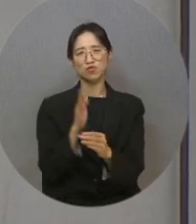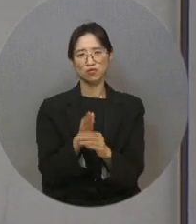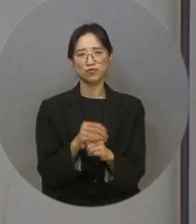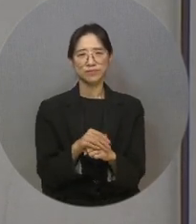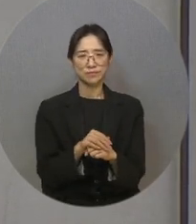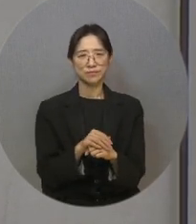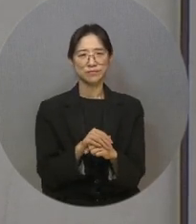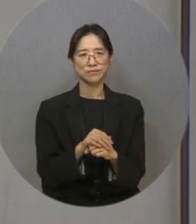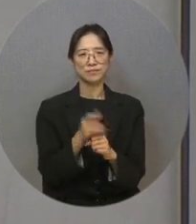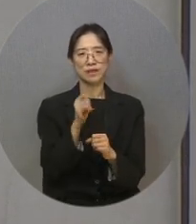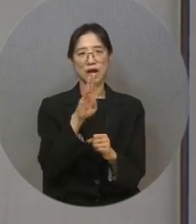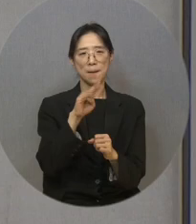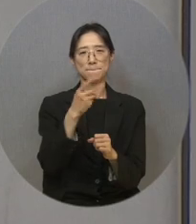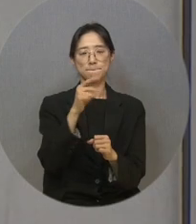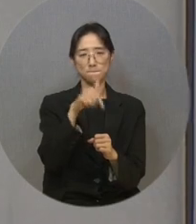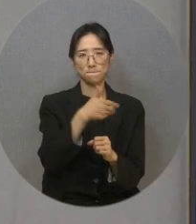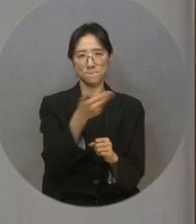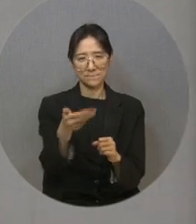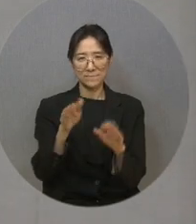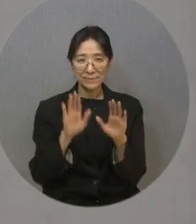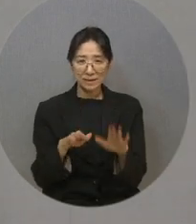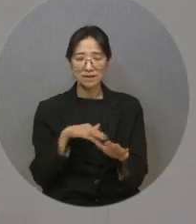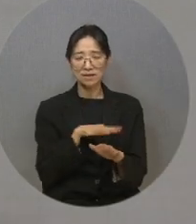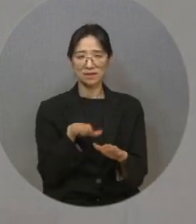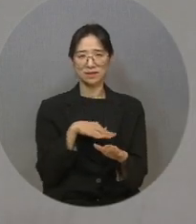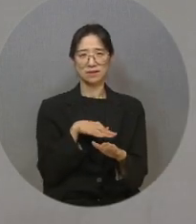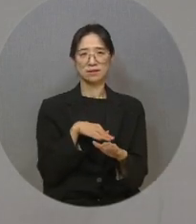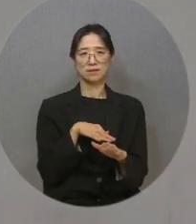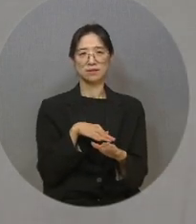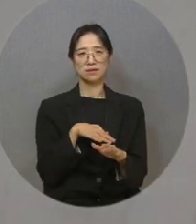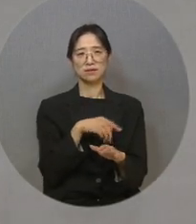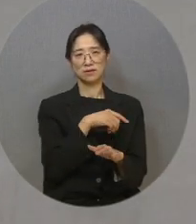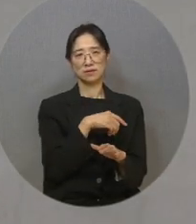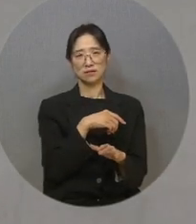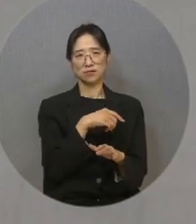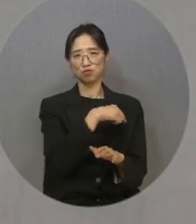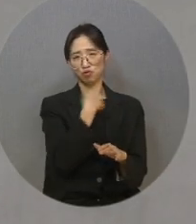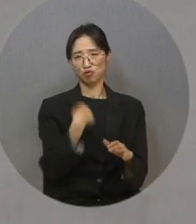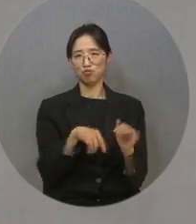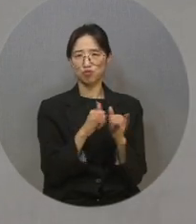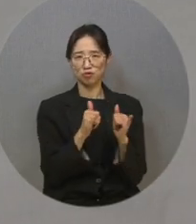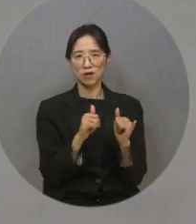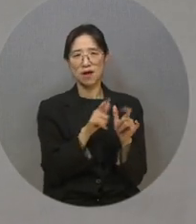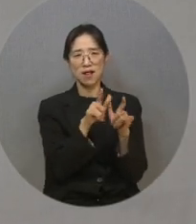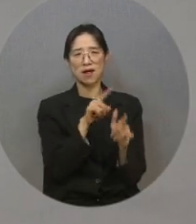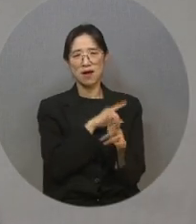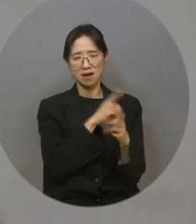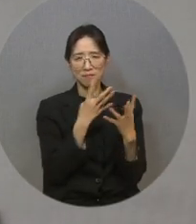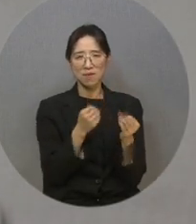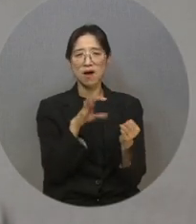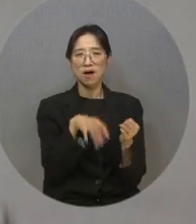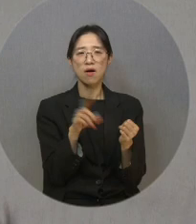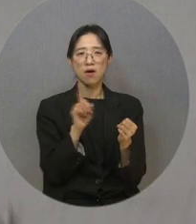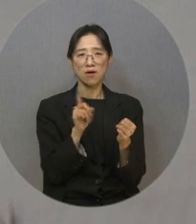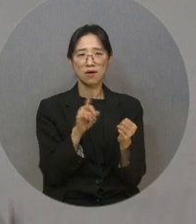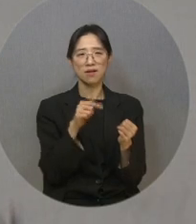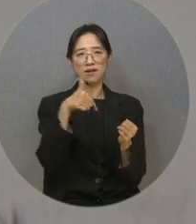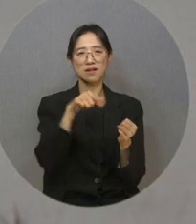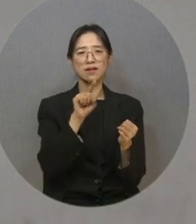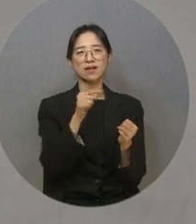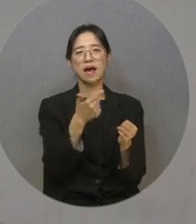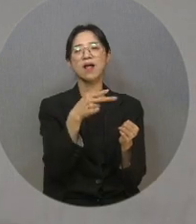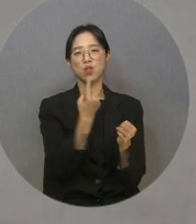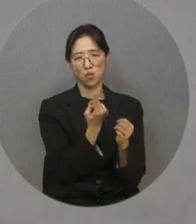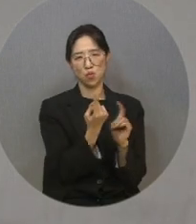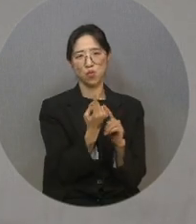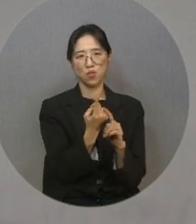그러면 압록강에 지금 여러분 우리가 살고 우리 동포들이 중국 동포들이 가장 많은 데가 어디입니까? 간도입니다. 중국의